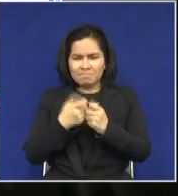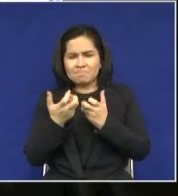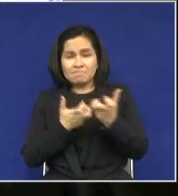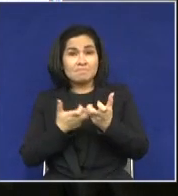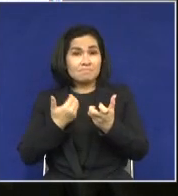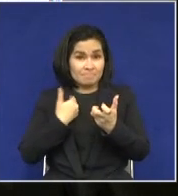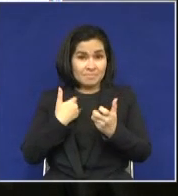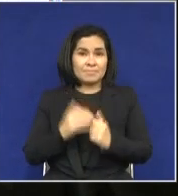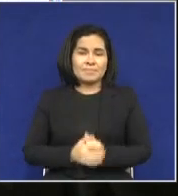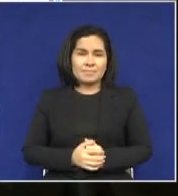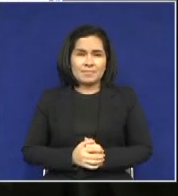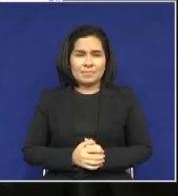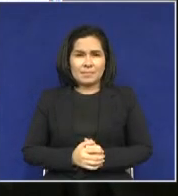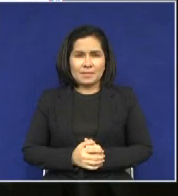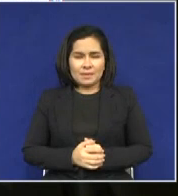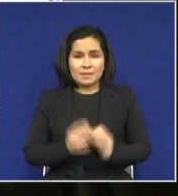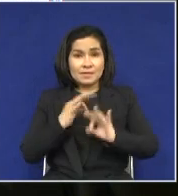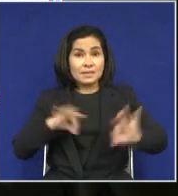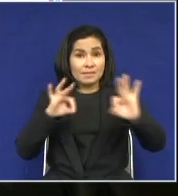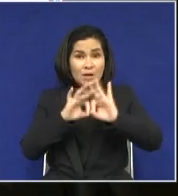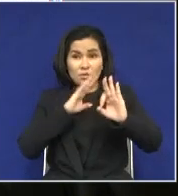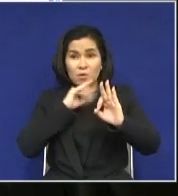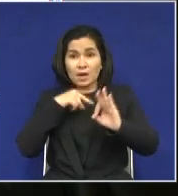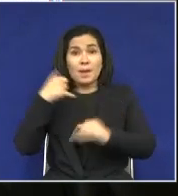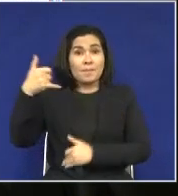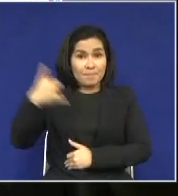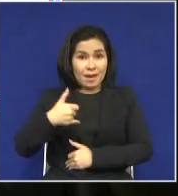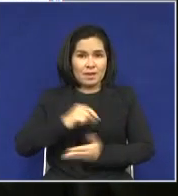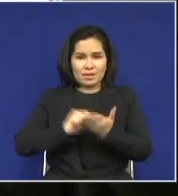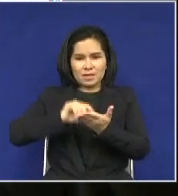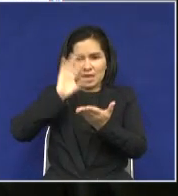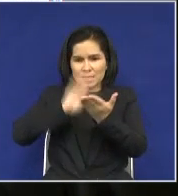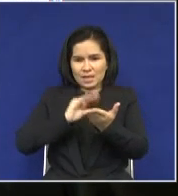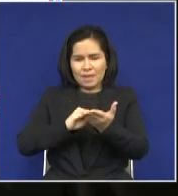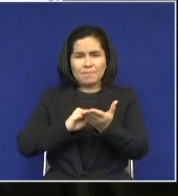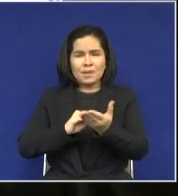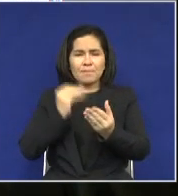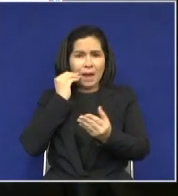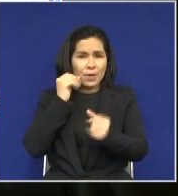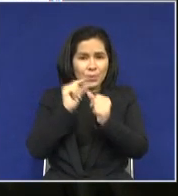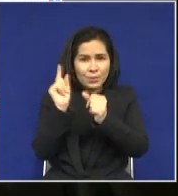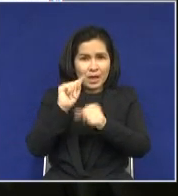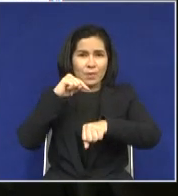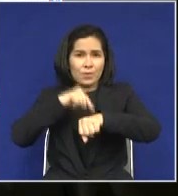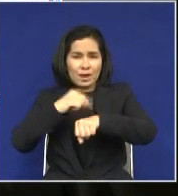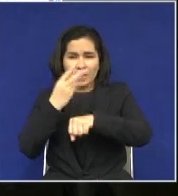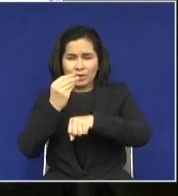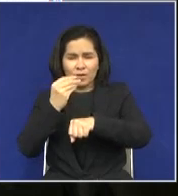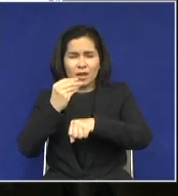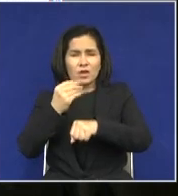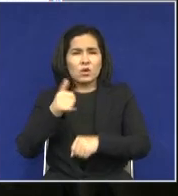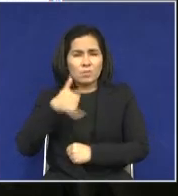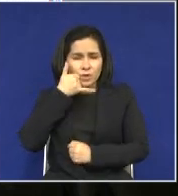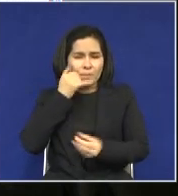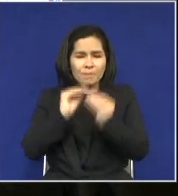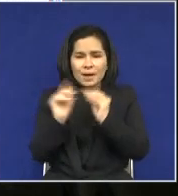ประเด็นที่เกี่ยวข้องกับเรื่องของการบันทึกรายชื่อที่อยู่เบอร์โทรศัพท์วันเวลาผู้มารับบริการทุกรายตรงนี้